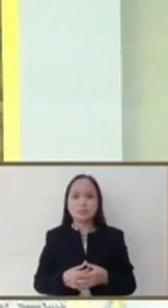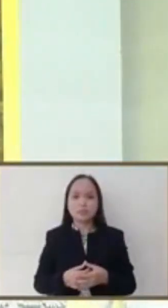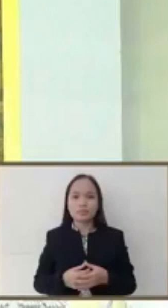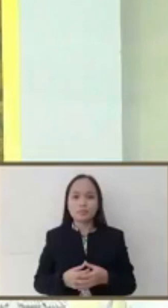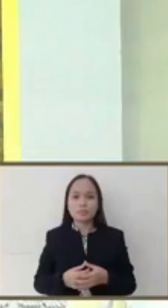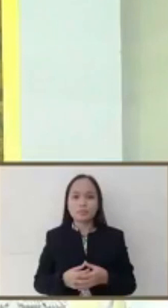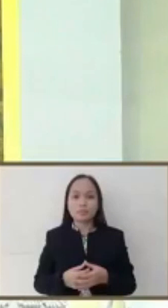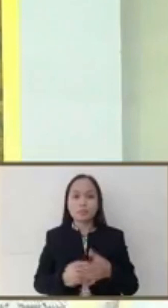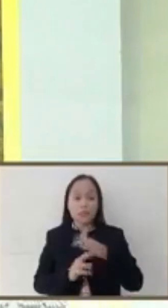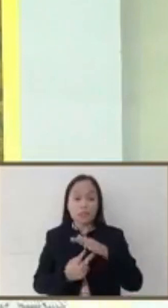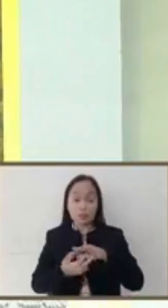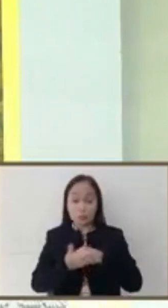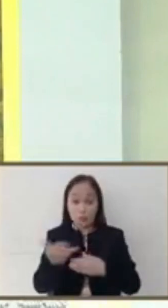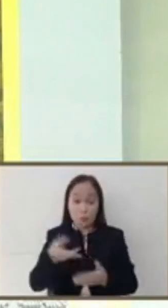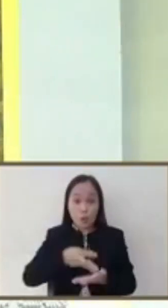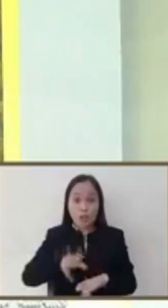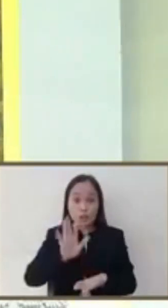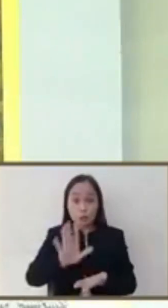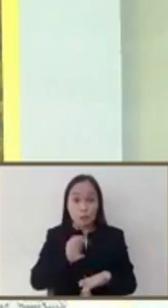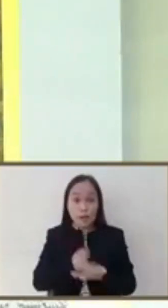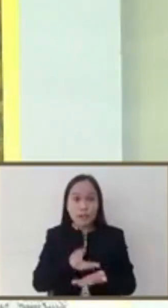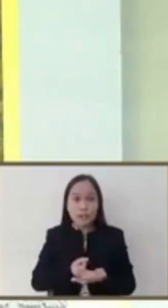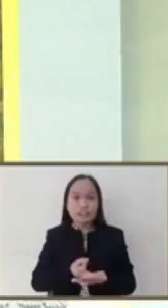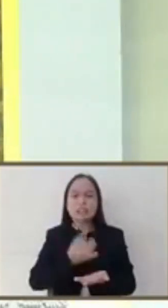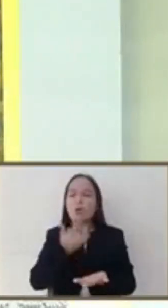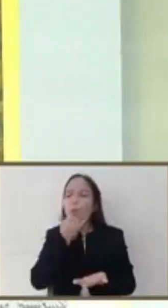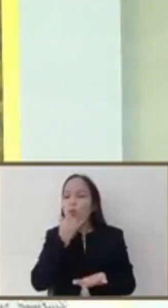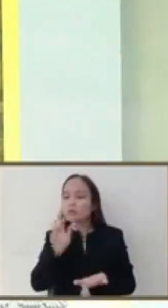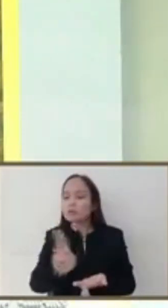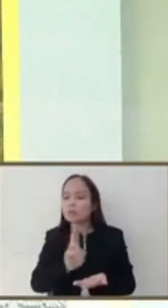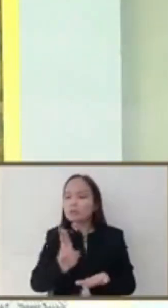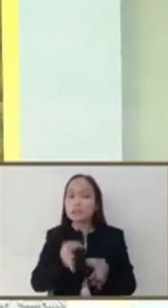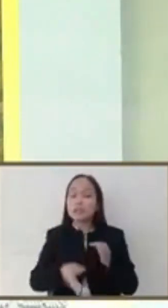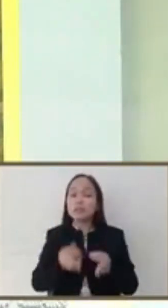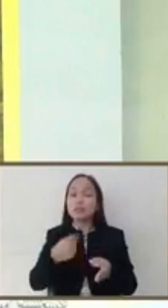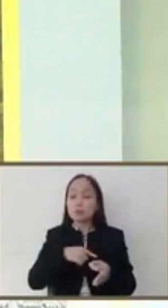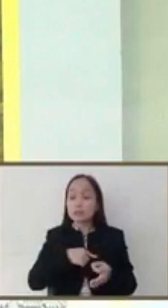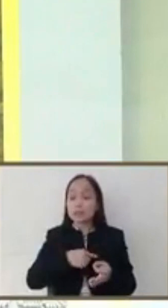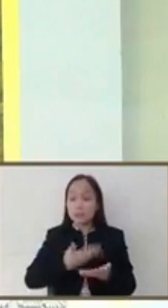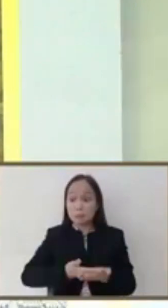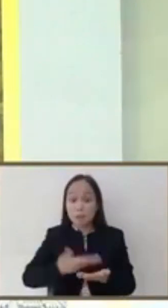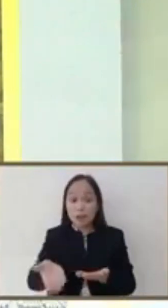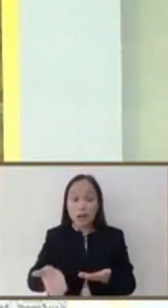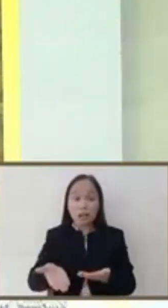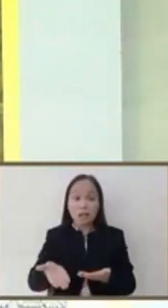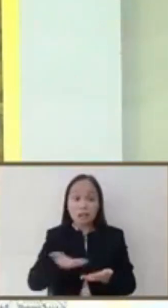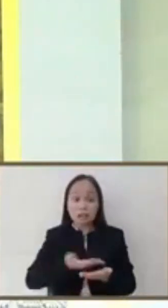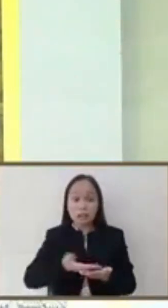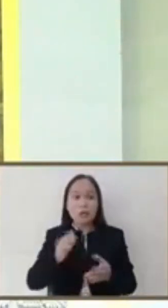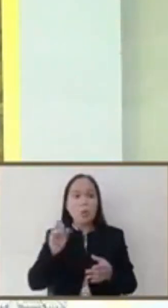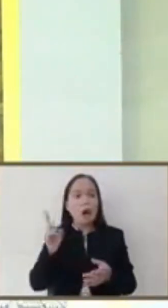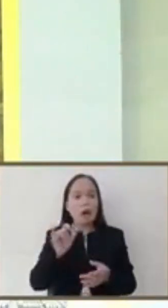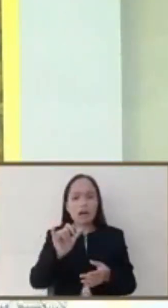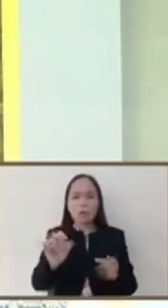po natin ang ating money, mga kapatid, na spend po natin sa hindi tama, pagka ang ating ginagastusan ay wala po tayo nakikitang eternal